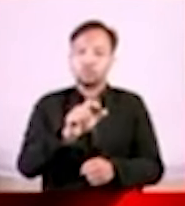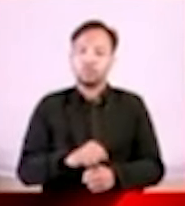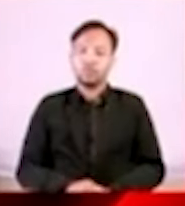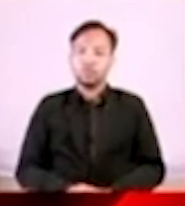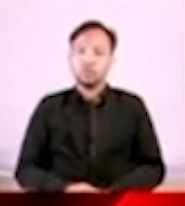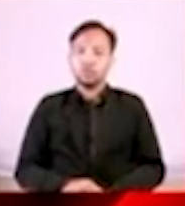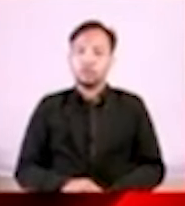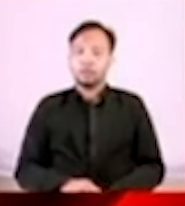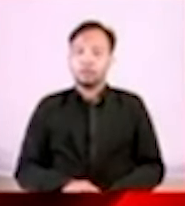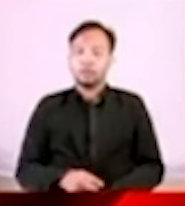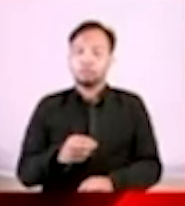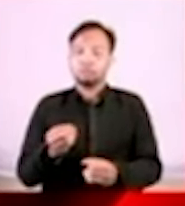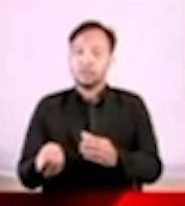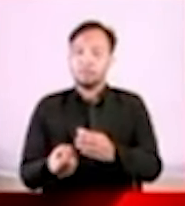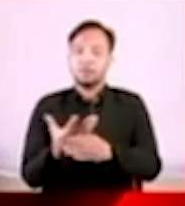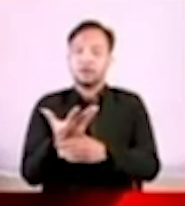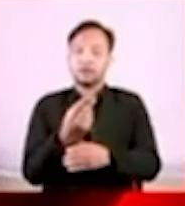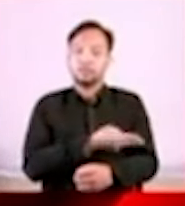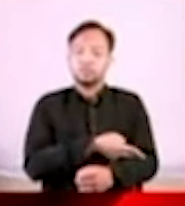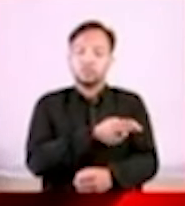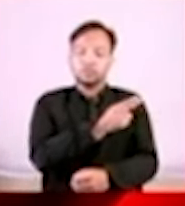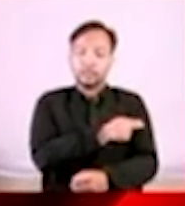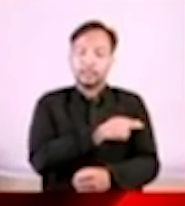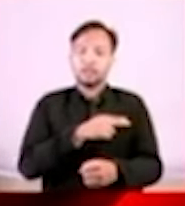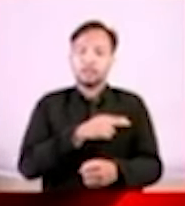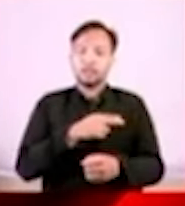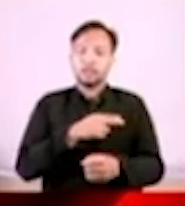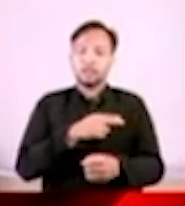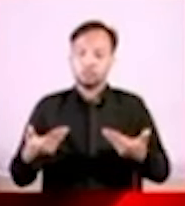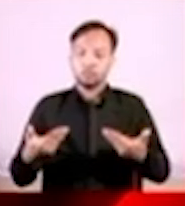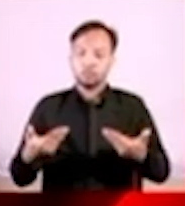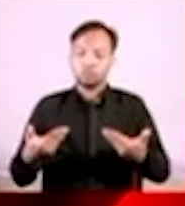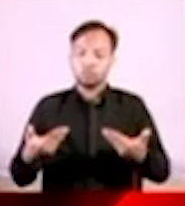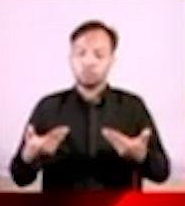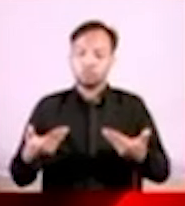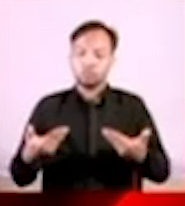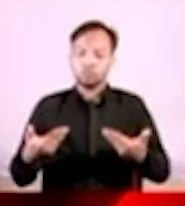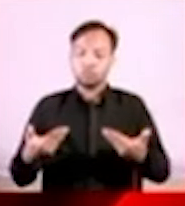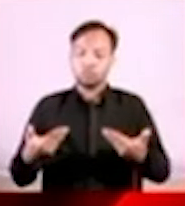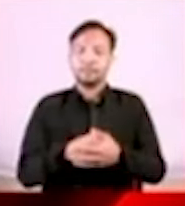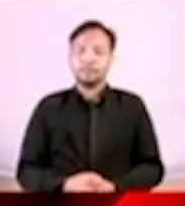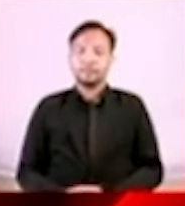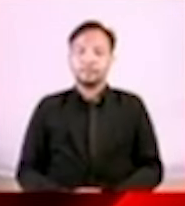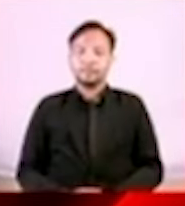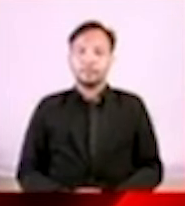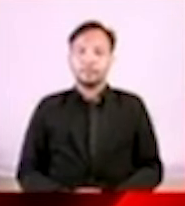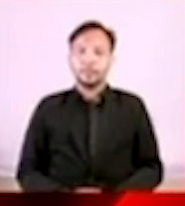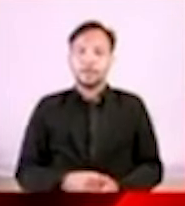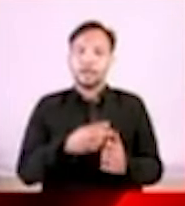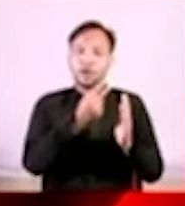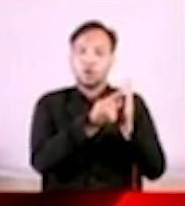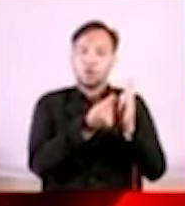mengembangkan potensi sumber daya manusia, ideologi, politik, ekonomi, sosial,